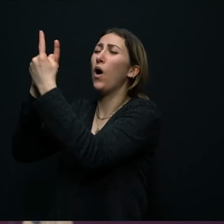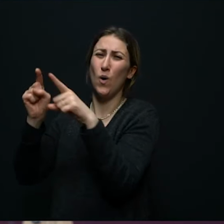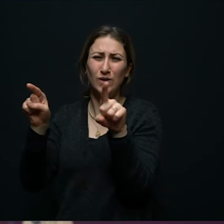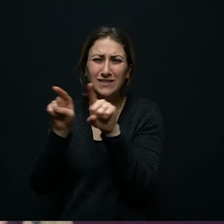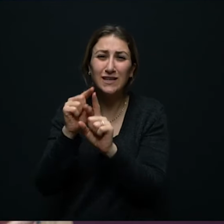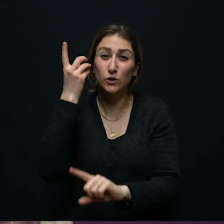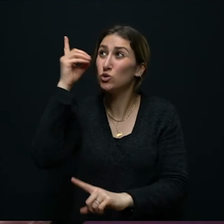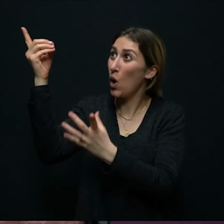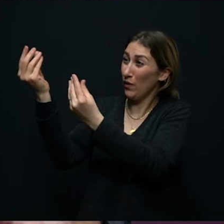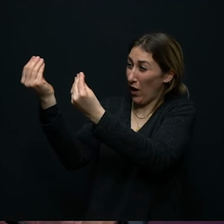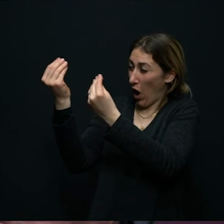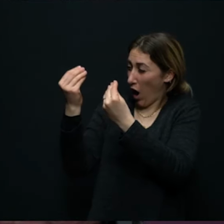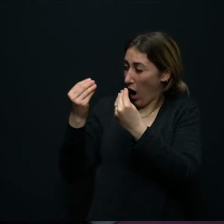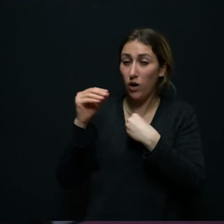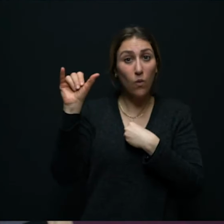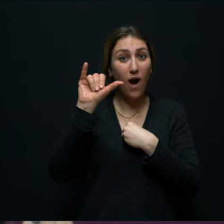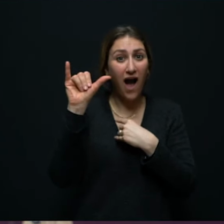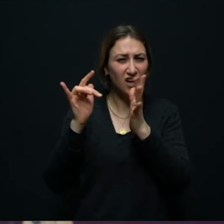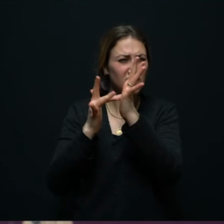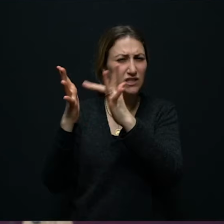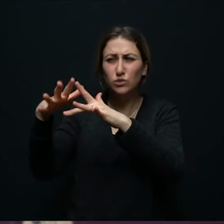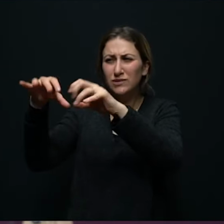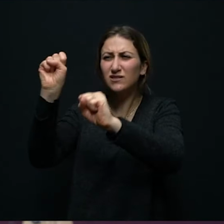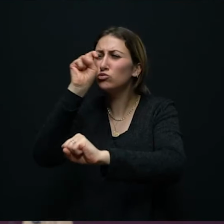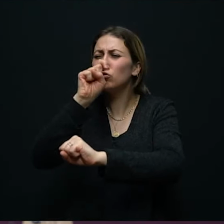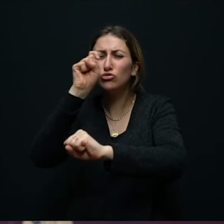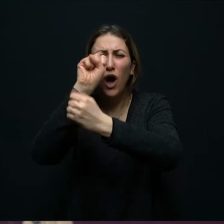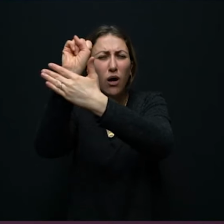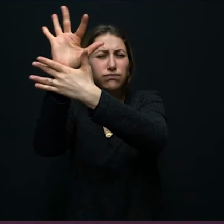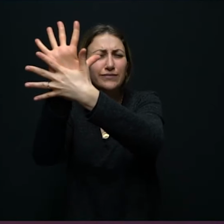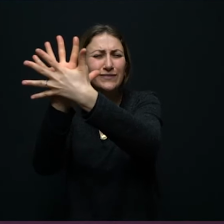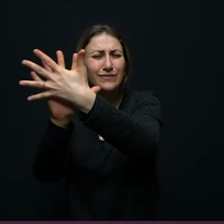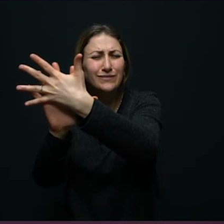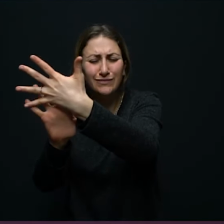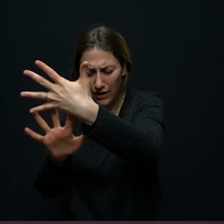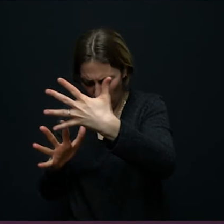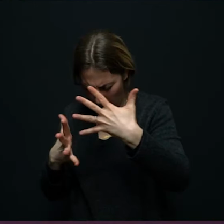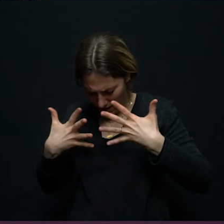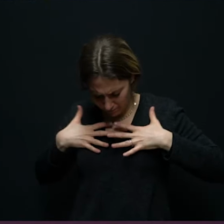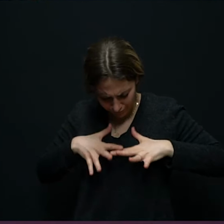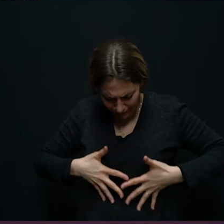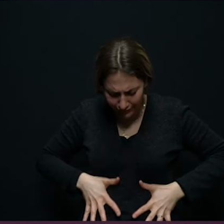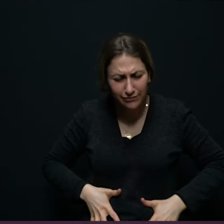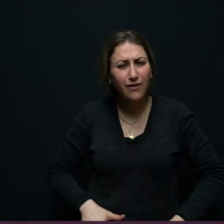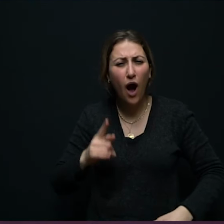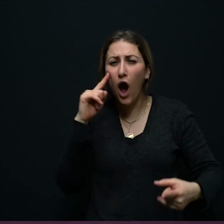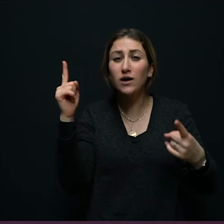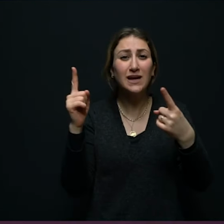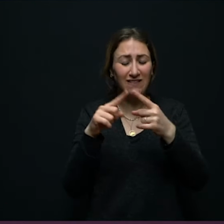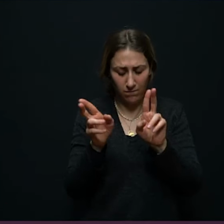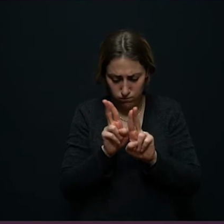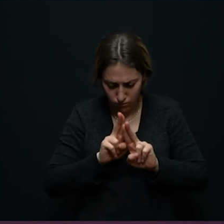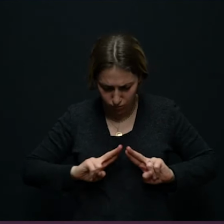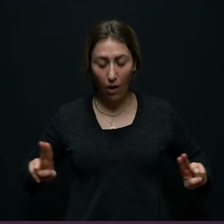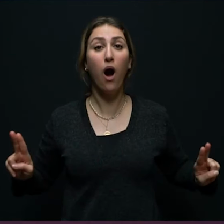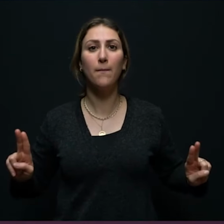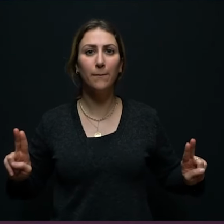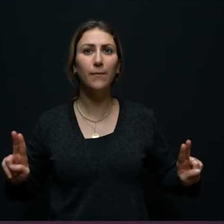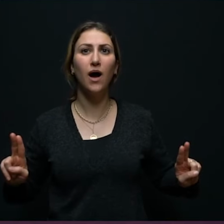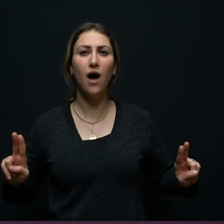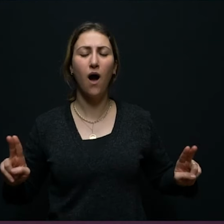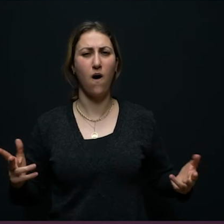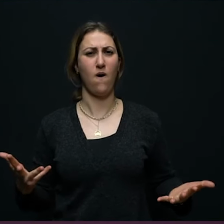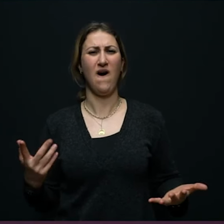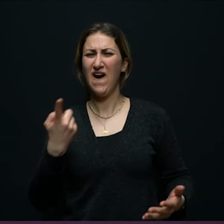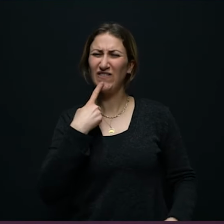péché vous allez donc vous voyez dieu nous appelle à vivre dans la sainteté dieu nous appelle à laver le manteau de justice